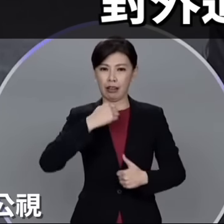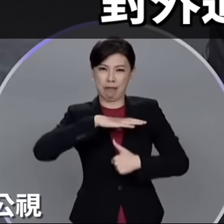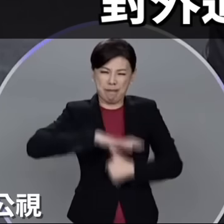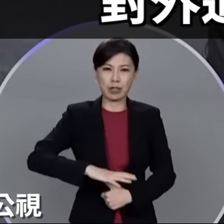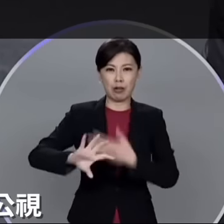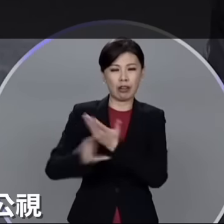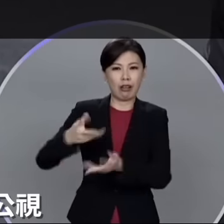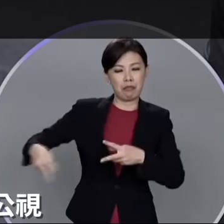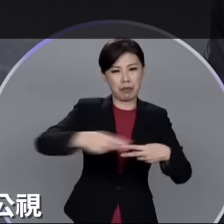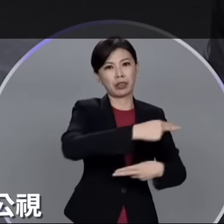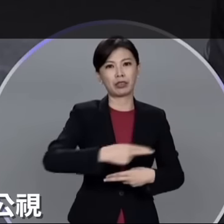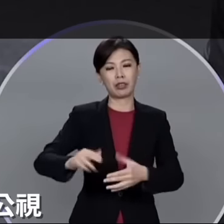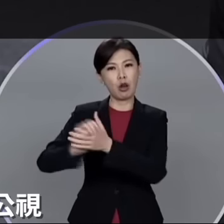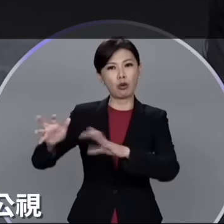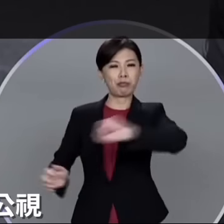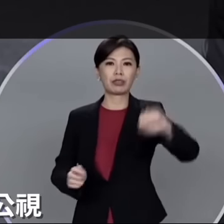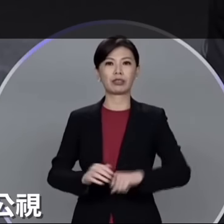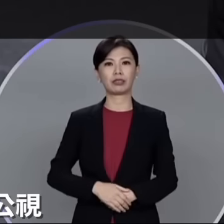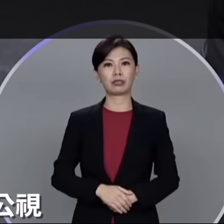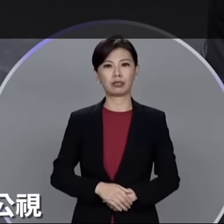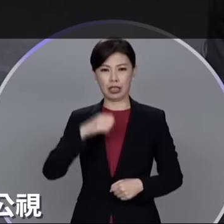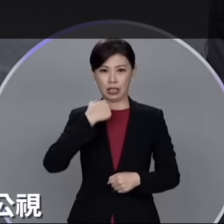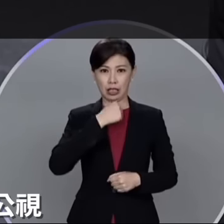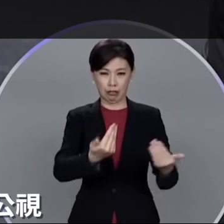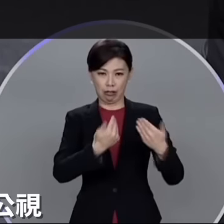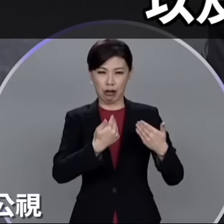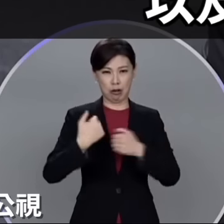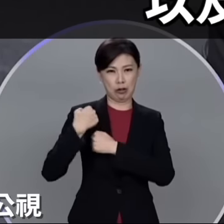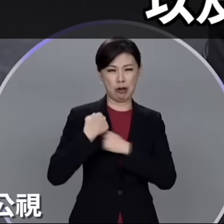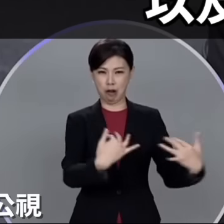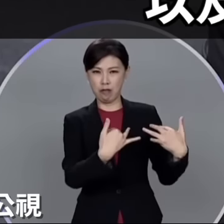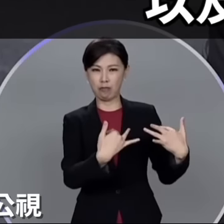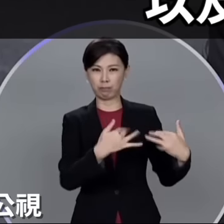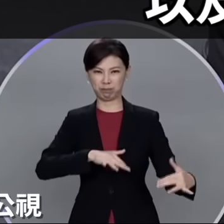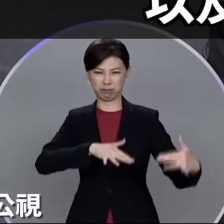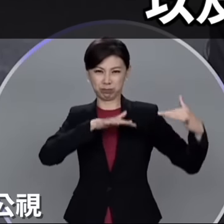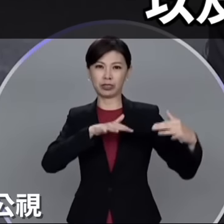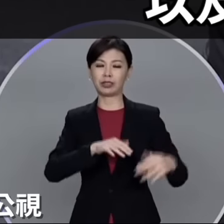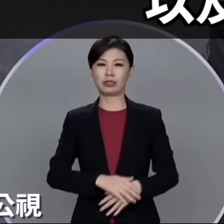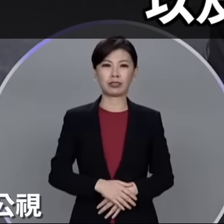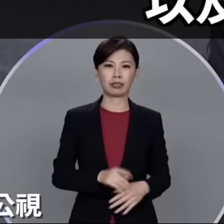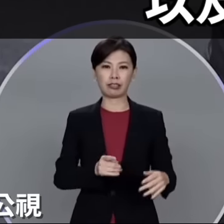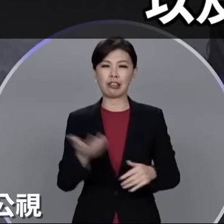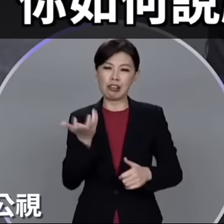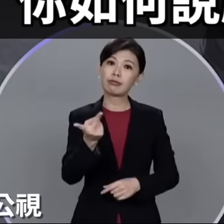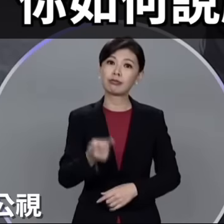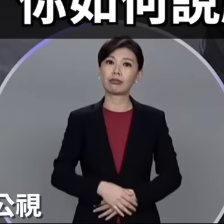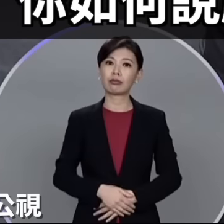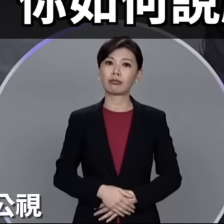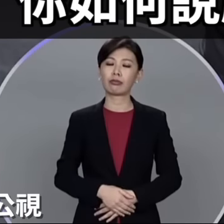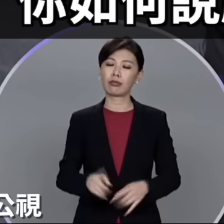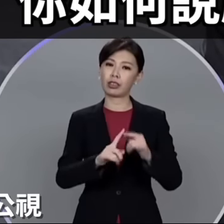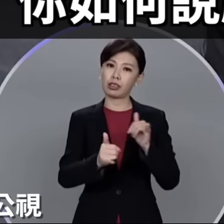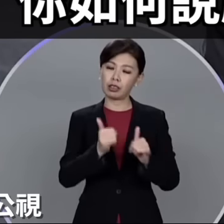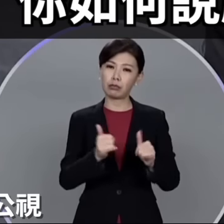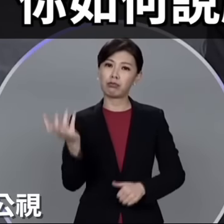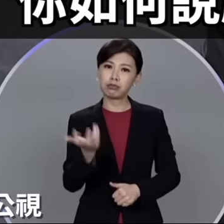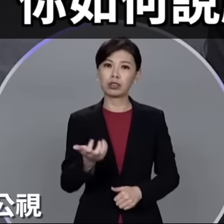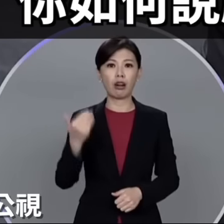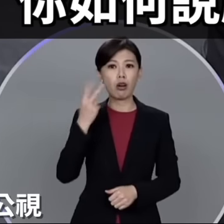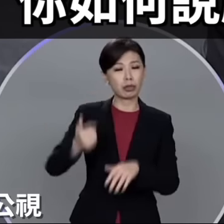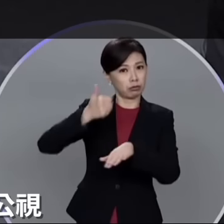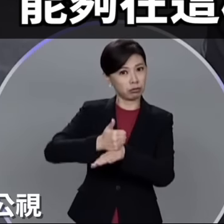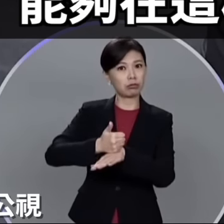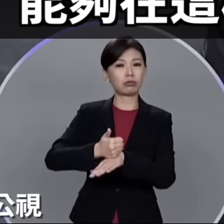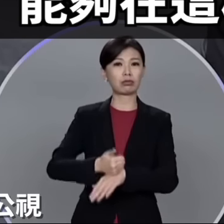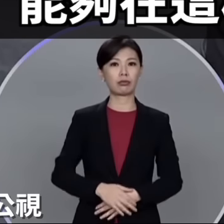湾的国际活动空间，抢走了中华民国的邦交，升高了对台湾的军事恫吓，以及对台湾的分战、分化、统战以及渗透。你们如何说服选民相信，如果你们